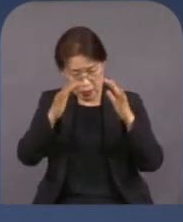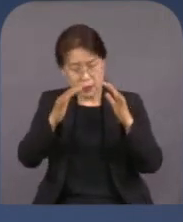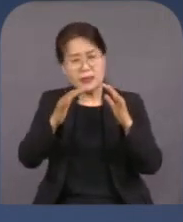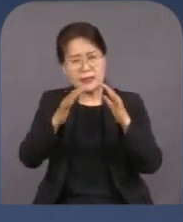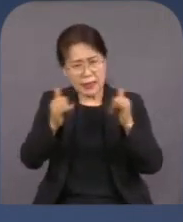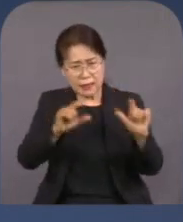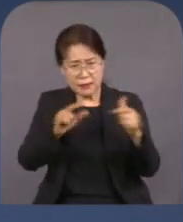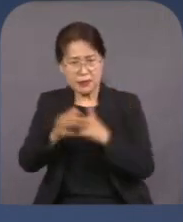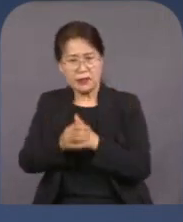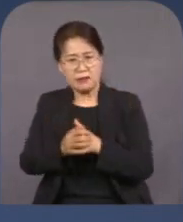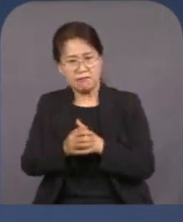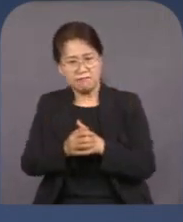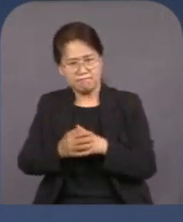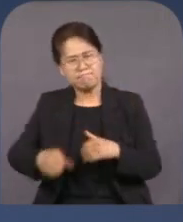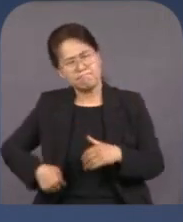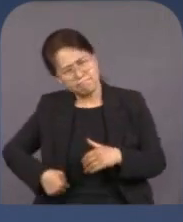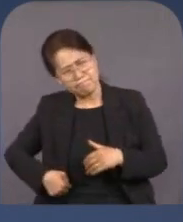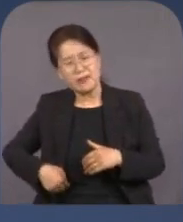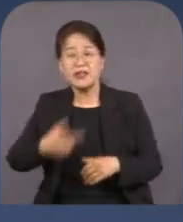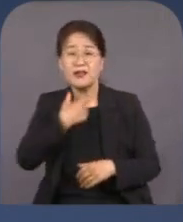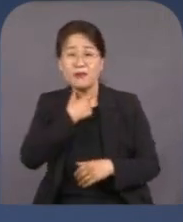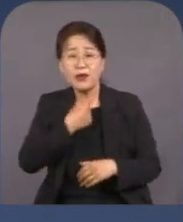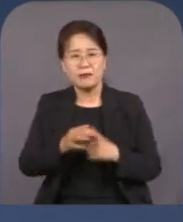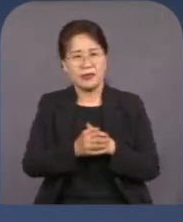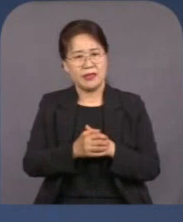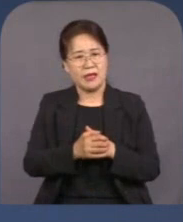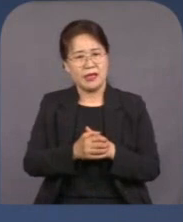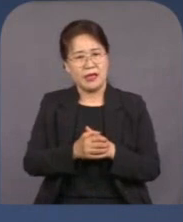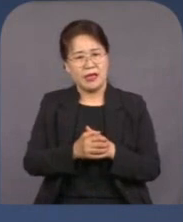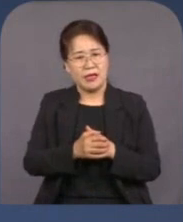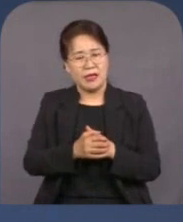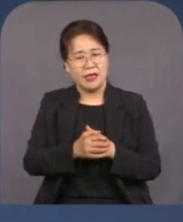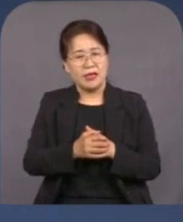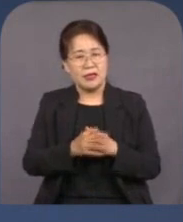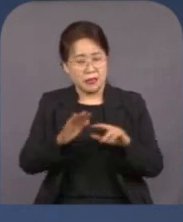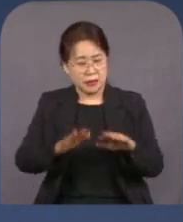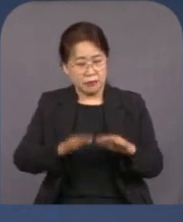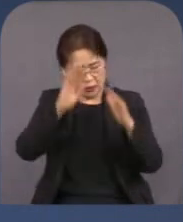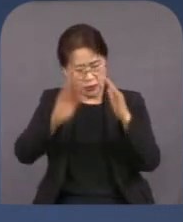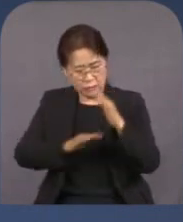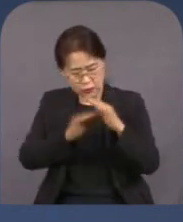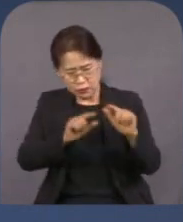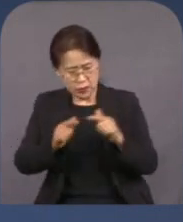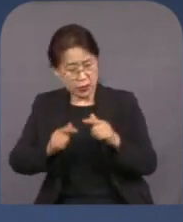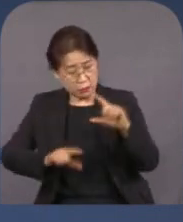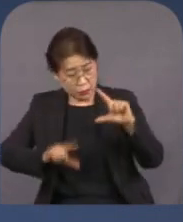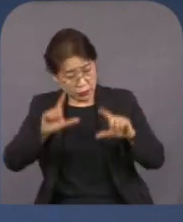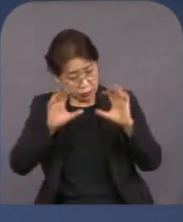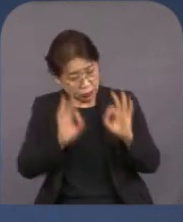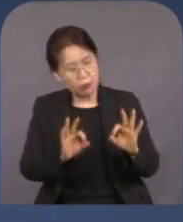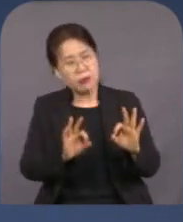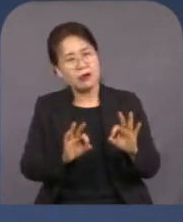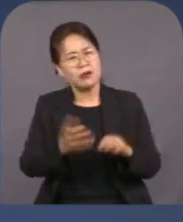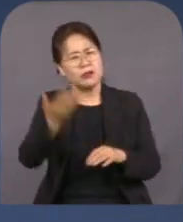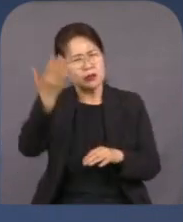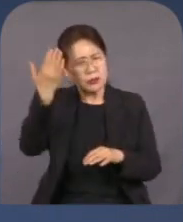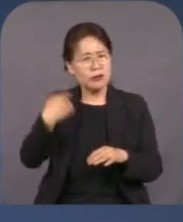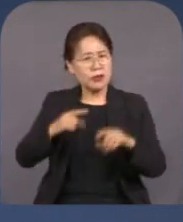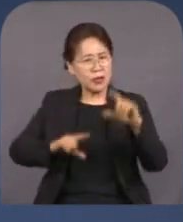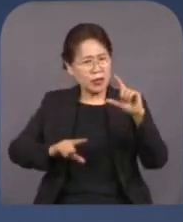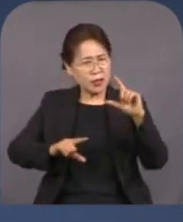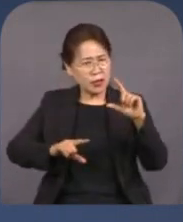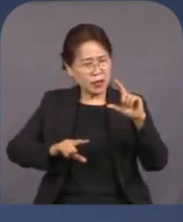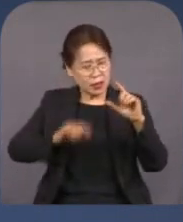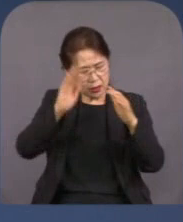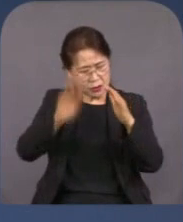말씀에 찔림을 좀 받기를 원합니다 지금의 성도들을 보게 되면요 이전에 성도들보다 훨씬 더